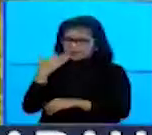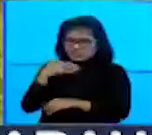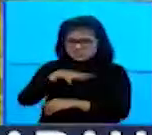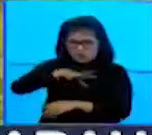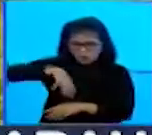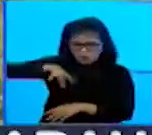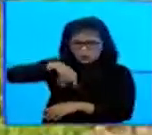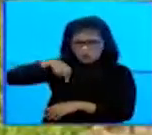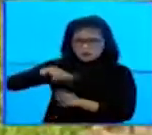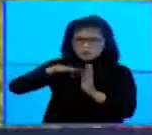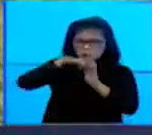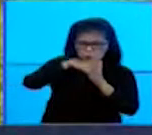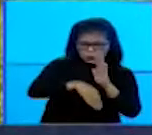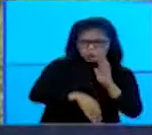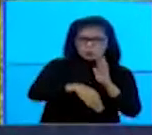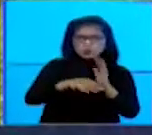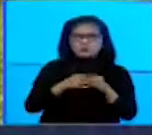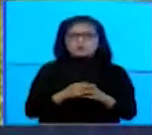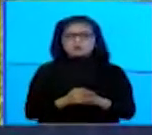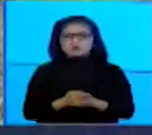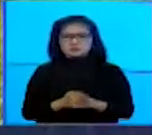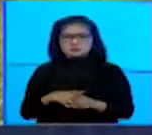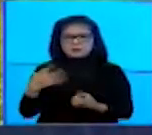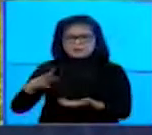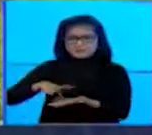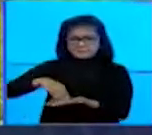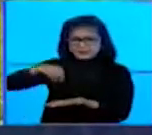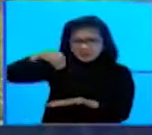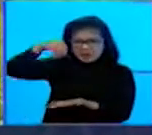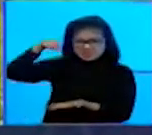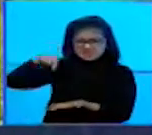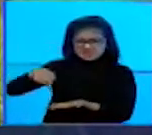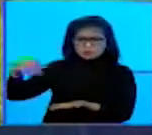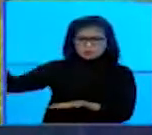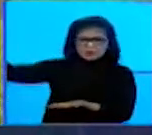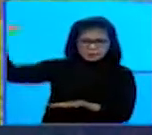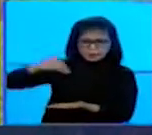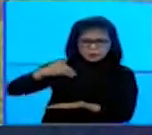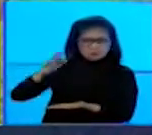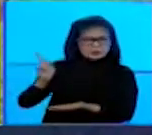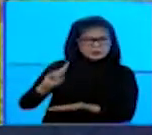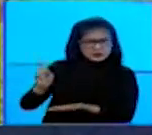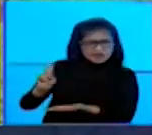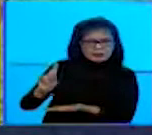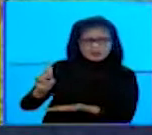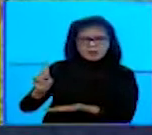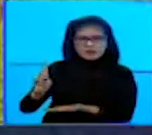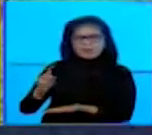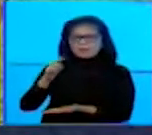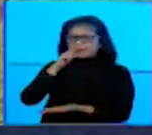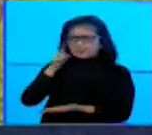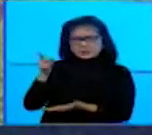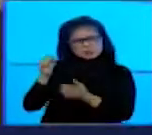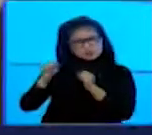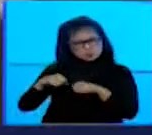Sudah impor, makan berasnya sendiri saja. Berarti tidak setuju ya Pak kalau ada impor? Tidak